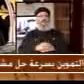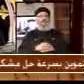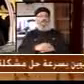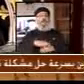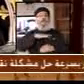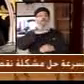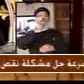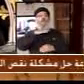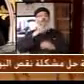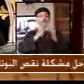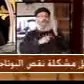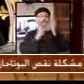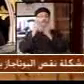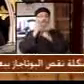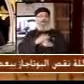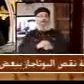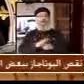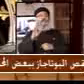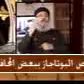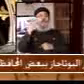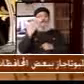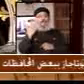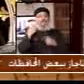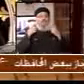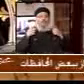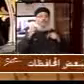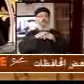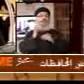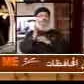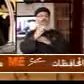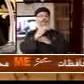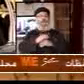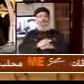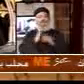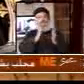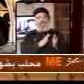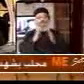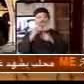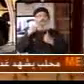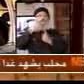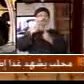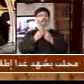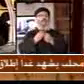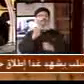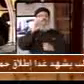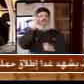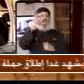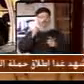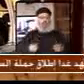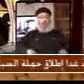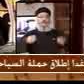وأشبعهم السيد المسيح من 5 خبزات وسمكتين، وتبقى في النهاية 12